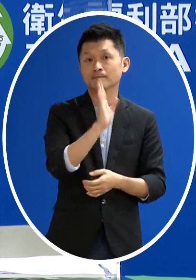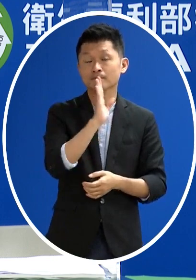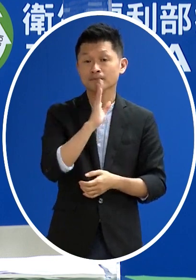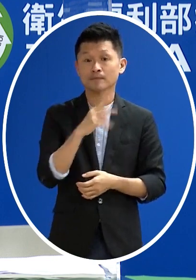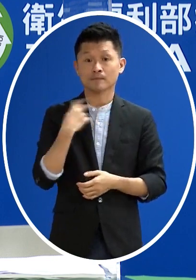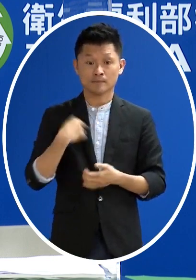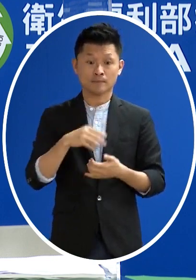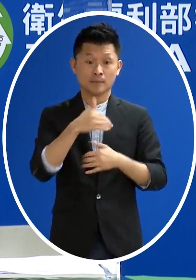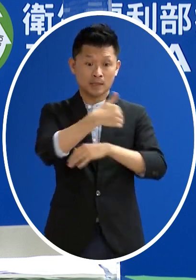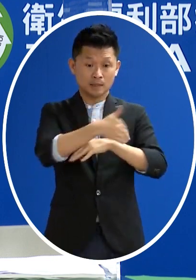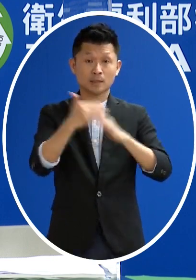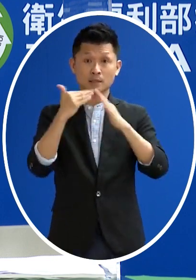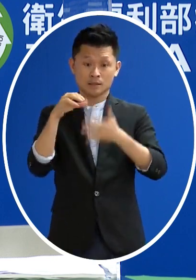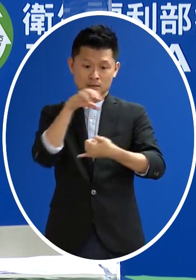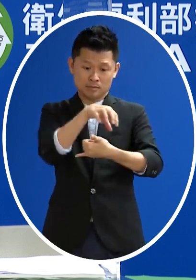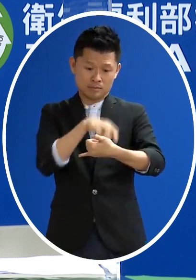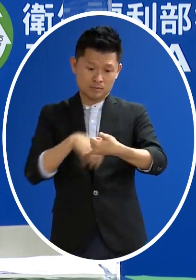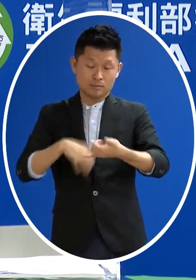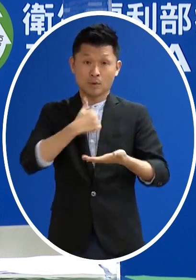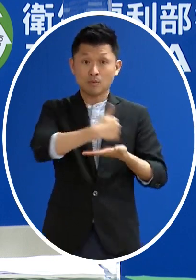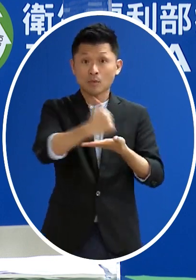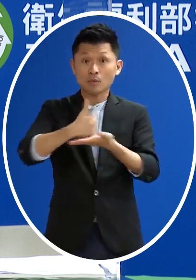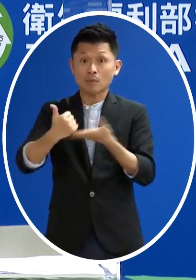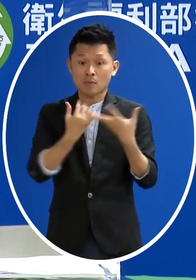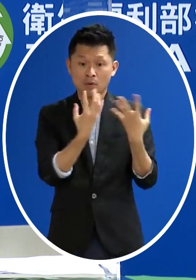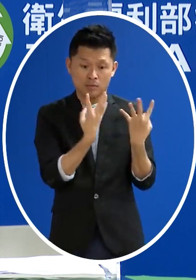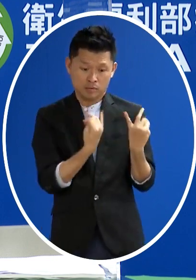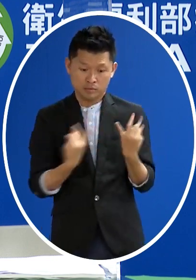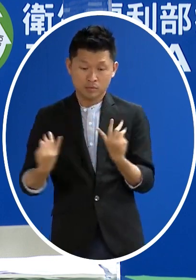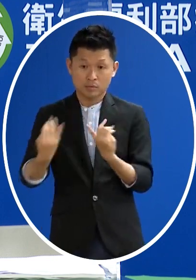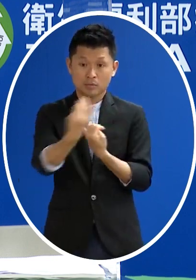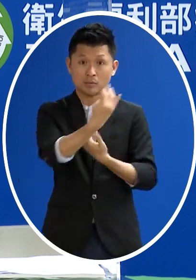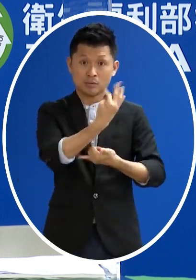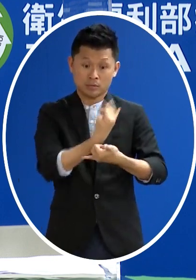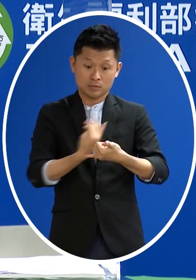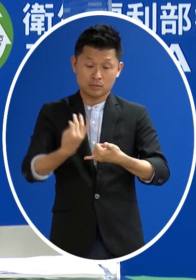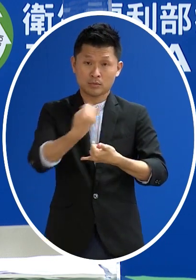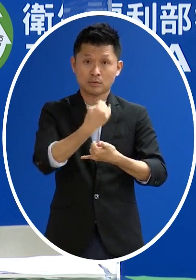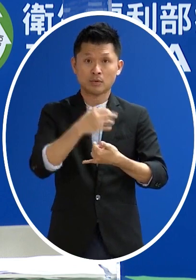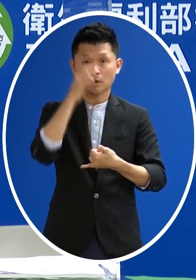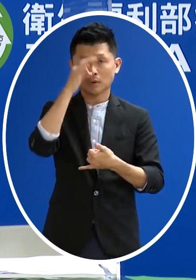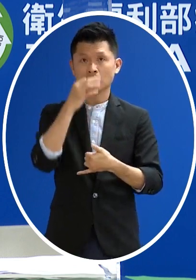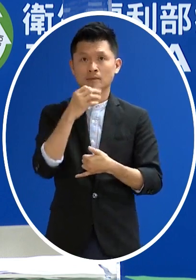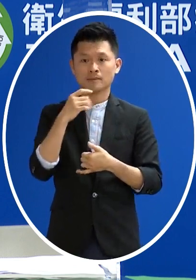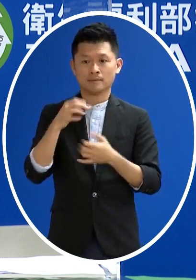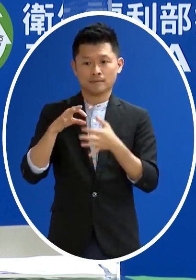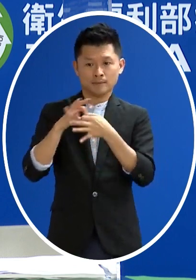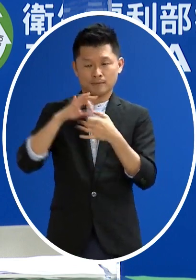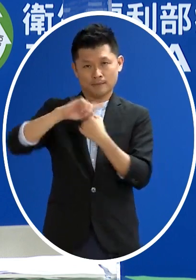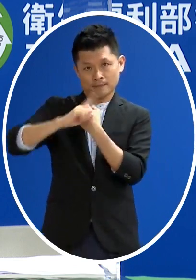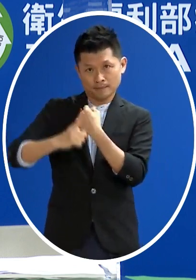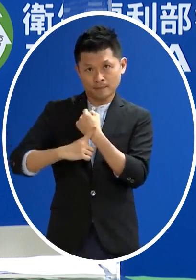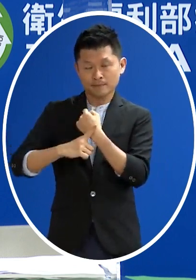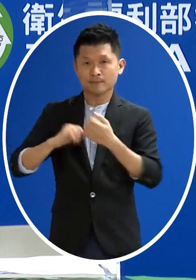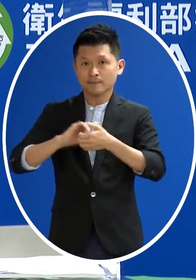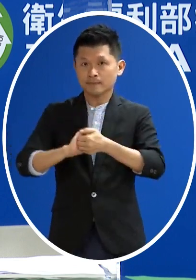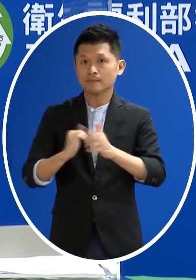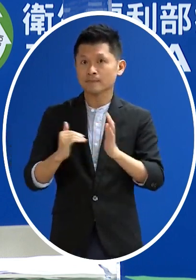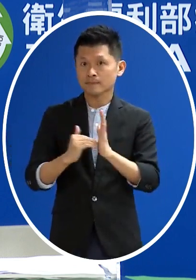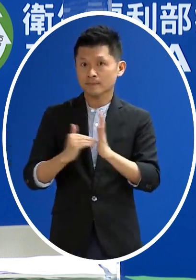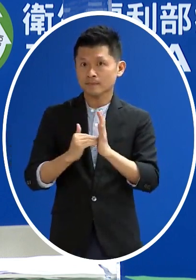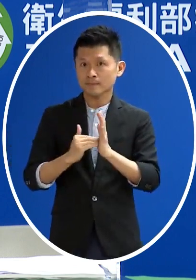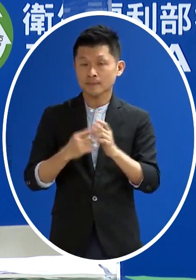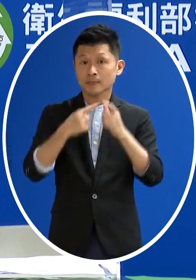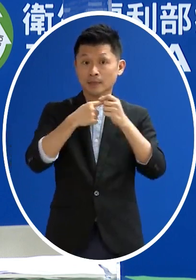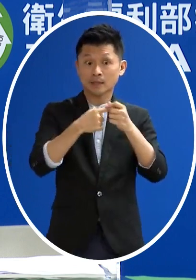量整体各县市的配送量，那是由中央我们根据我们这个相关的一个办法我们所定出来的。那